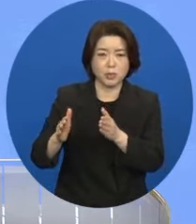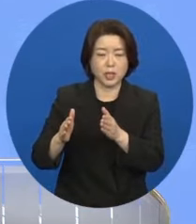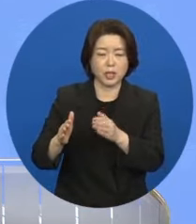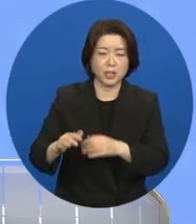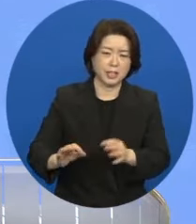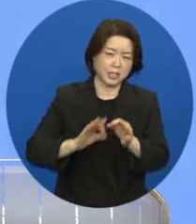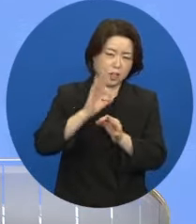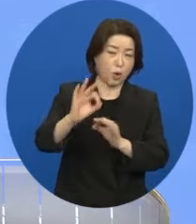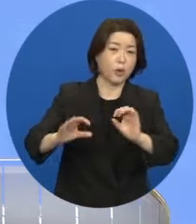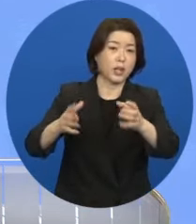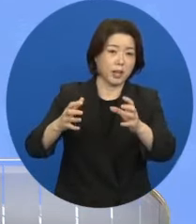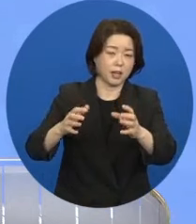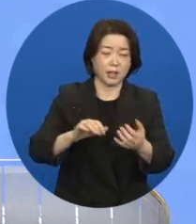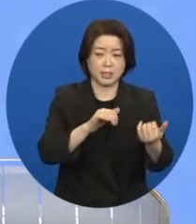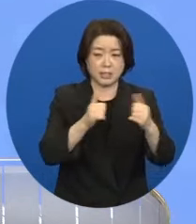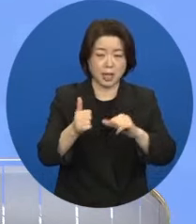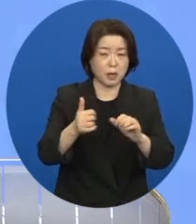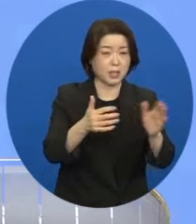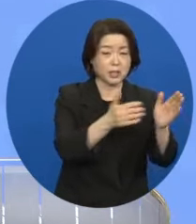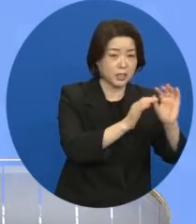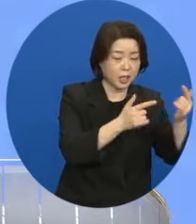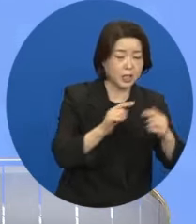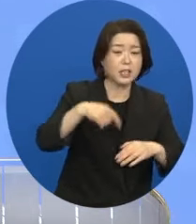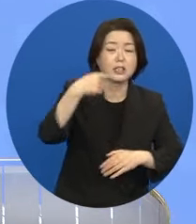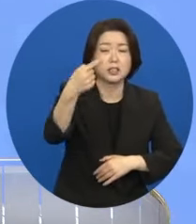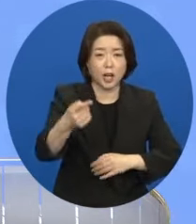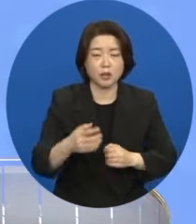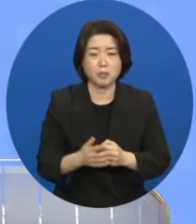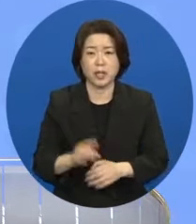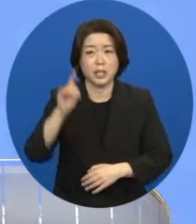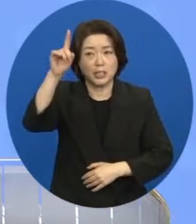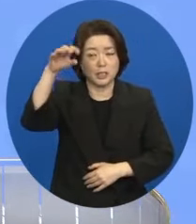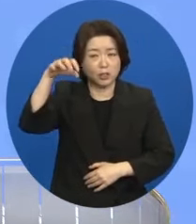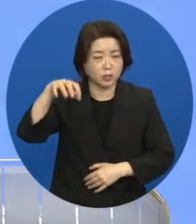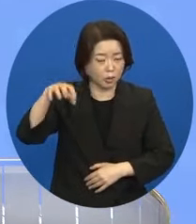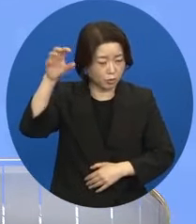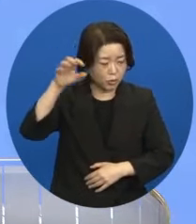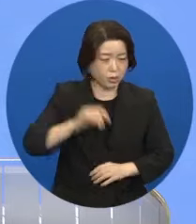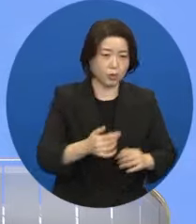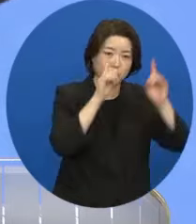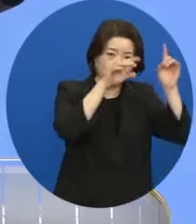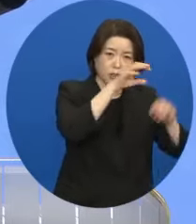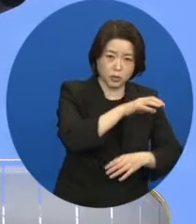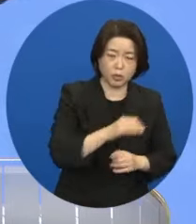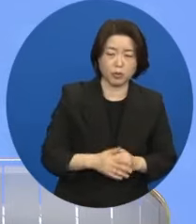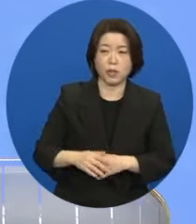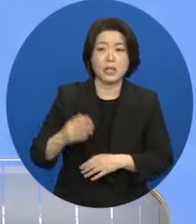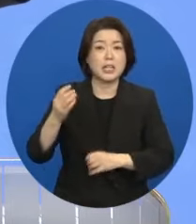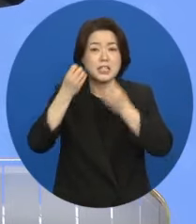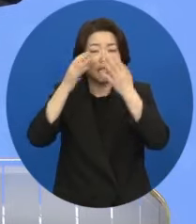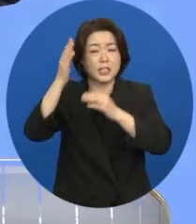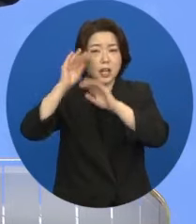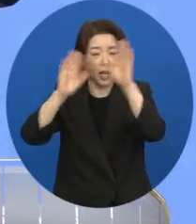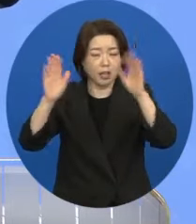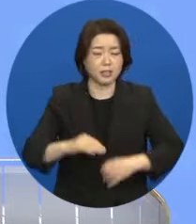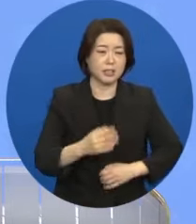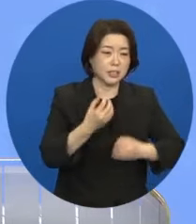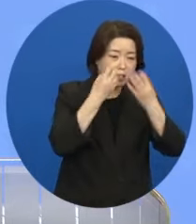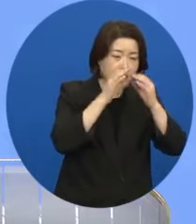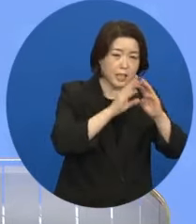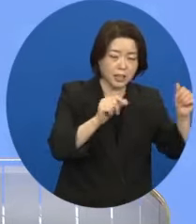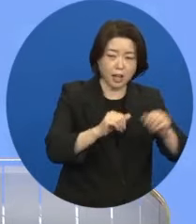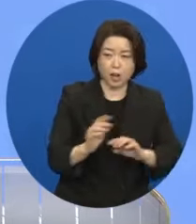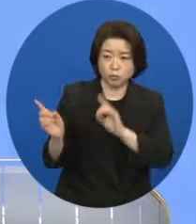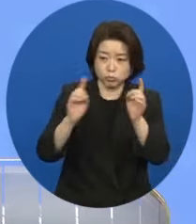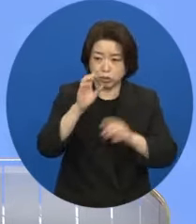나라와 사망이 끝이 아니라 그 사망 이후에 천국과 지옥이 있고 또한 새 하늘과 새 땅 부활이 있음을 믿기 때문에